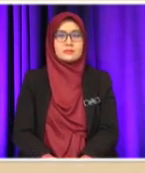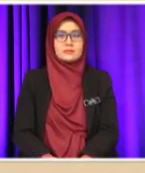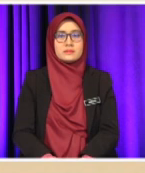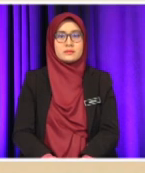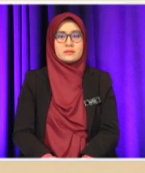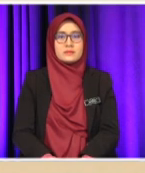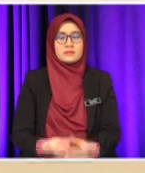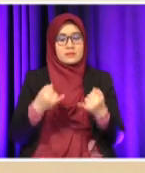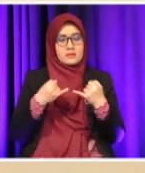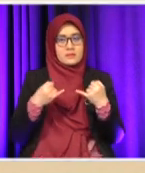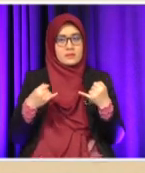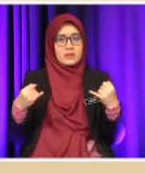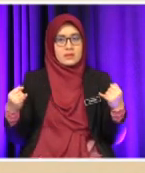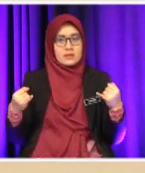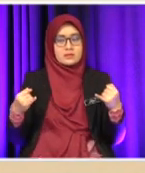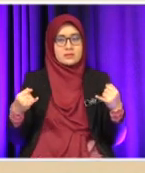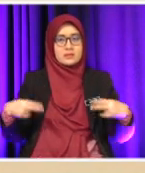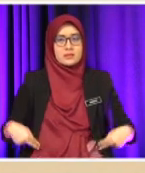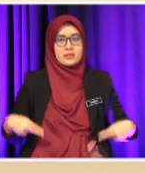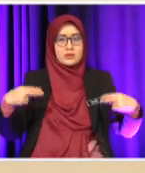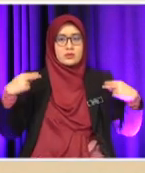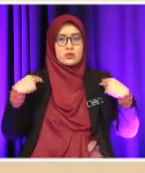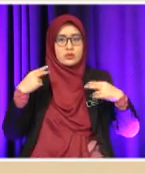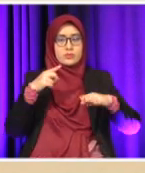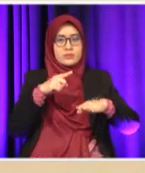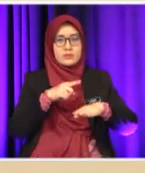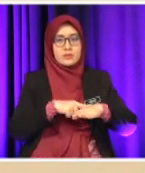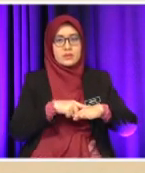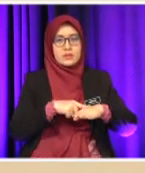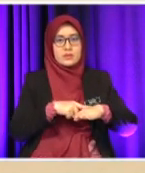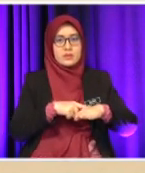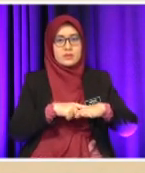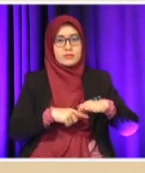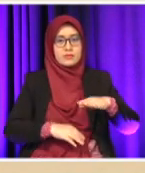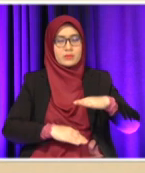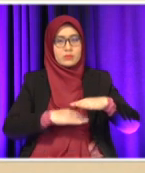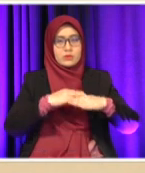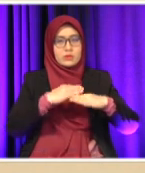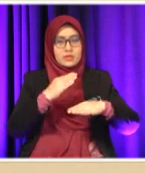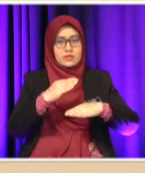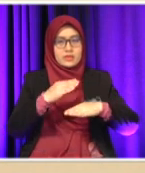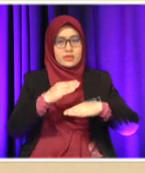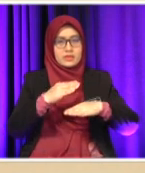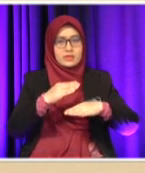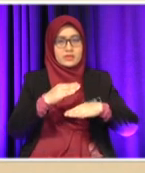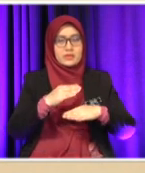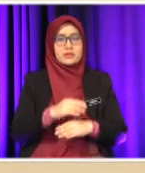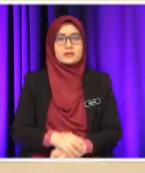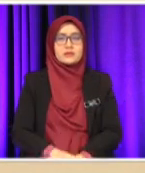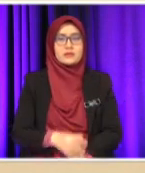jenis hidung ditemukan atau muncul dan juga jenis hidup secara tenggelam ini ada sesuatu yang yang